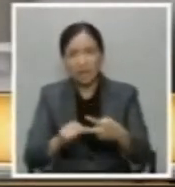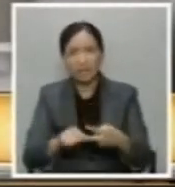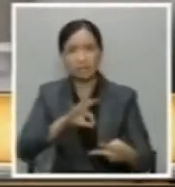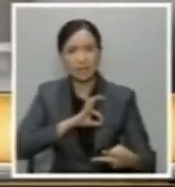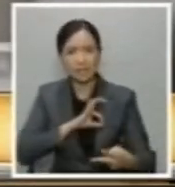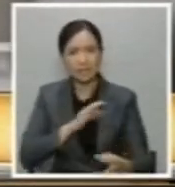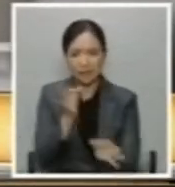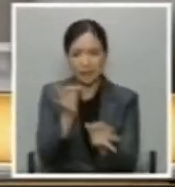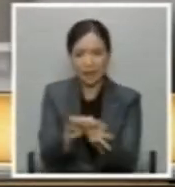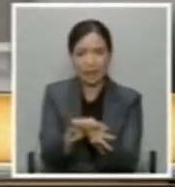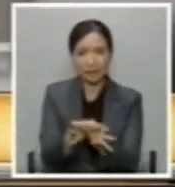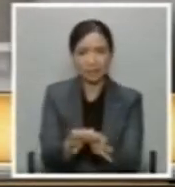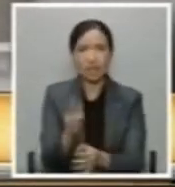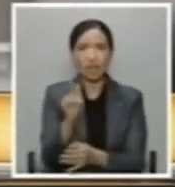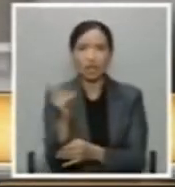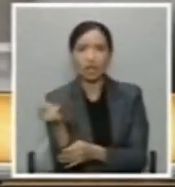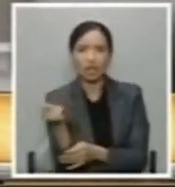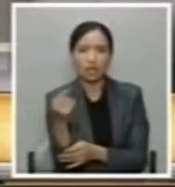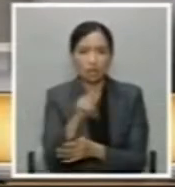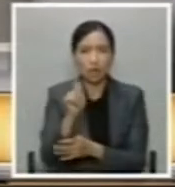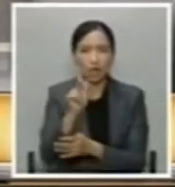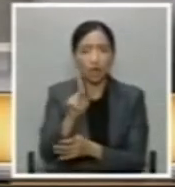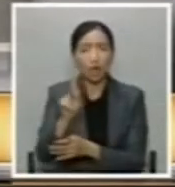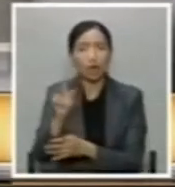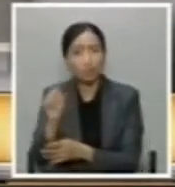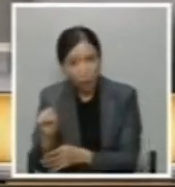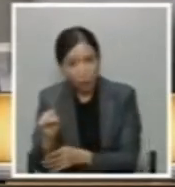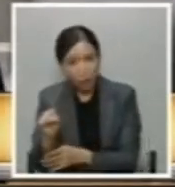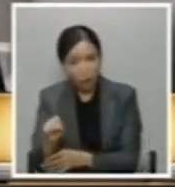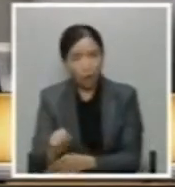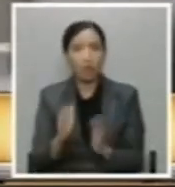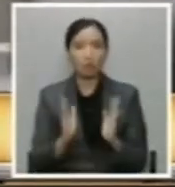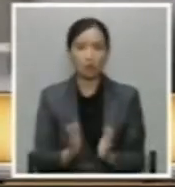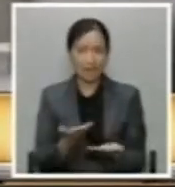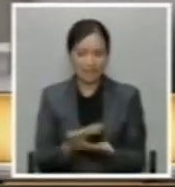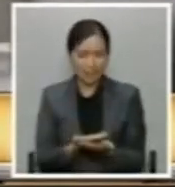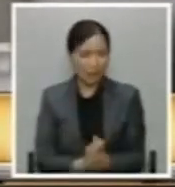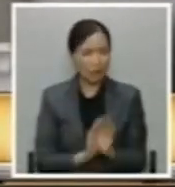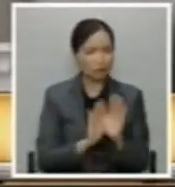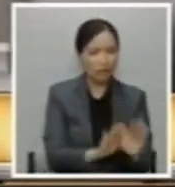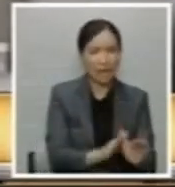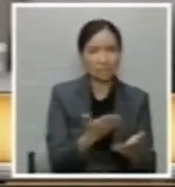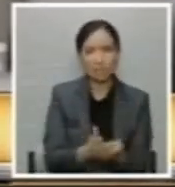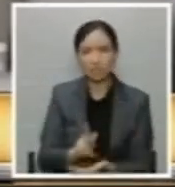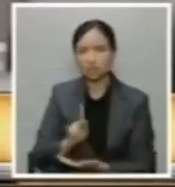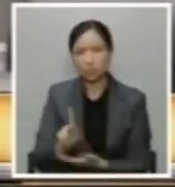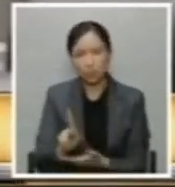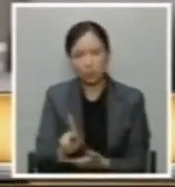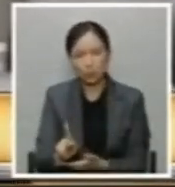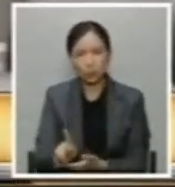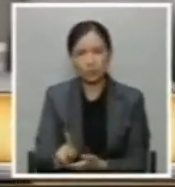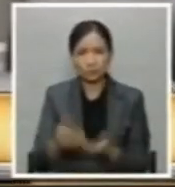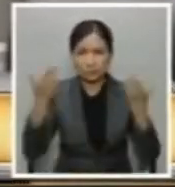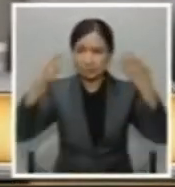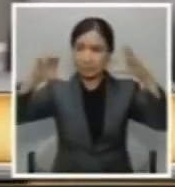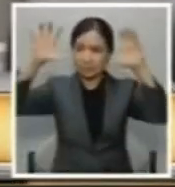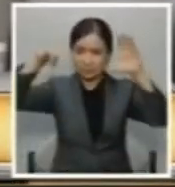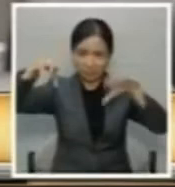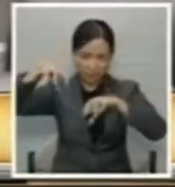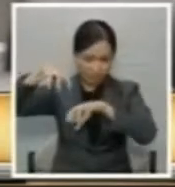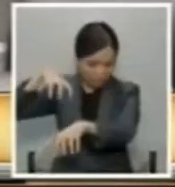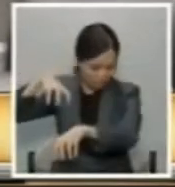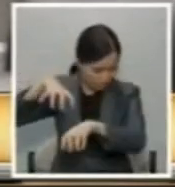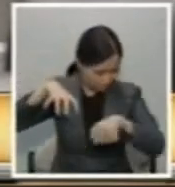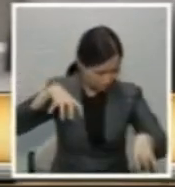ามว่าลูกค้าทั้งที่เป็นลูกค้าเงินกู้และลูกค้าเงินฝากของสองธนาคารของรัฐเนี่ยตอนนี้เป็นสมาชิกกอช.กันห